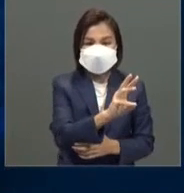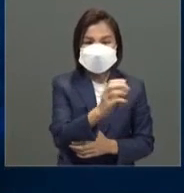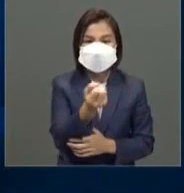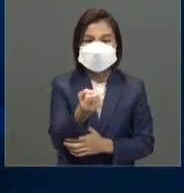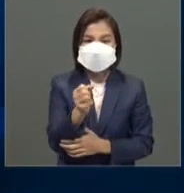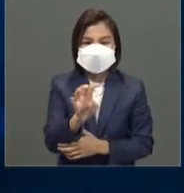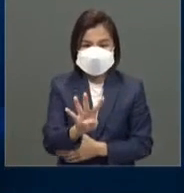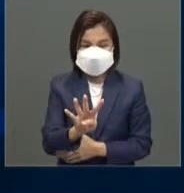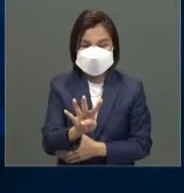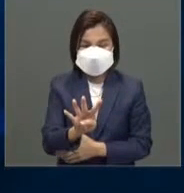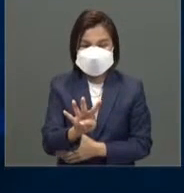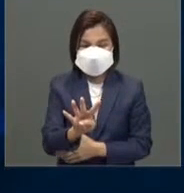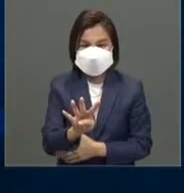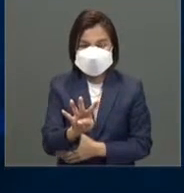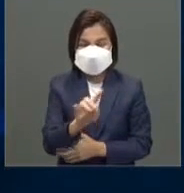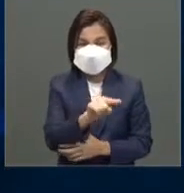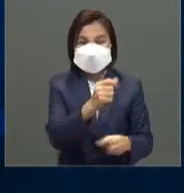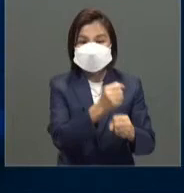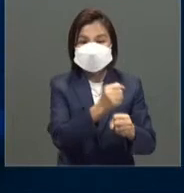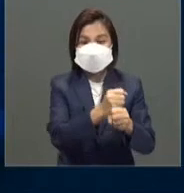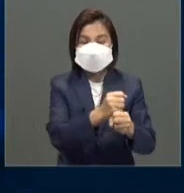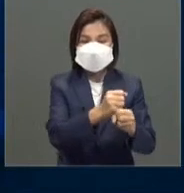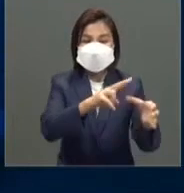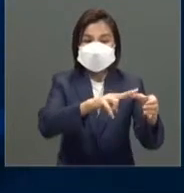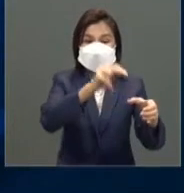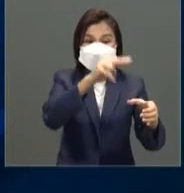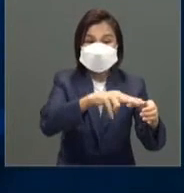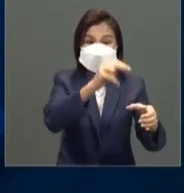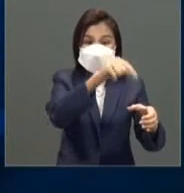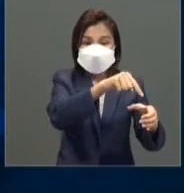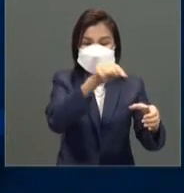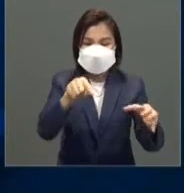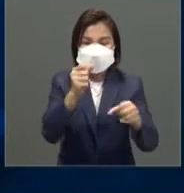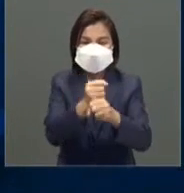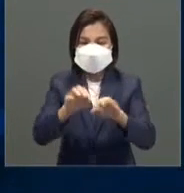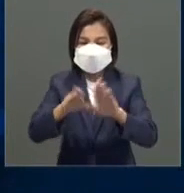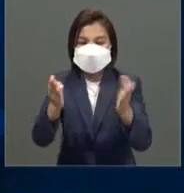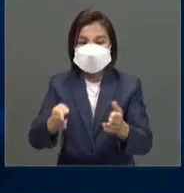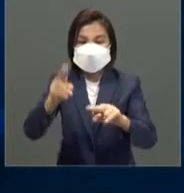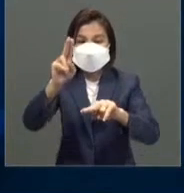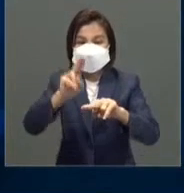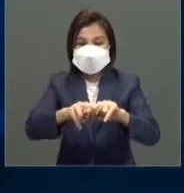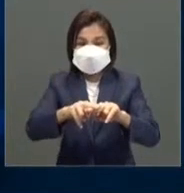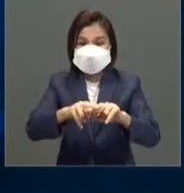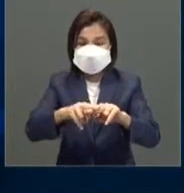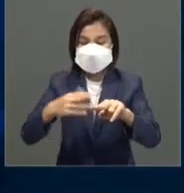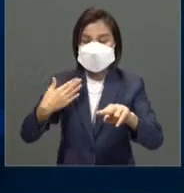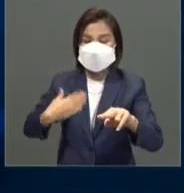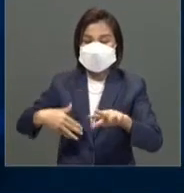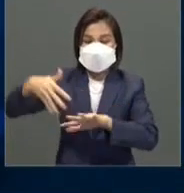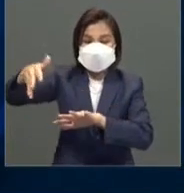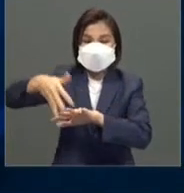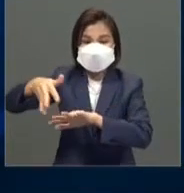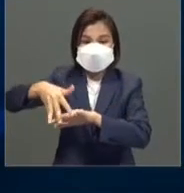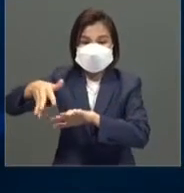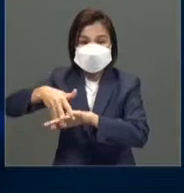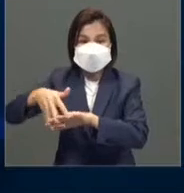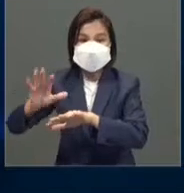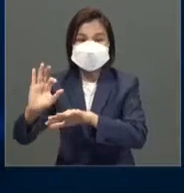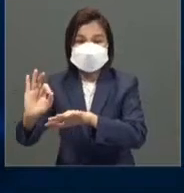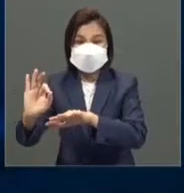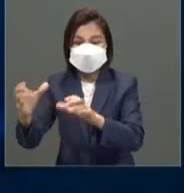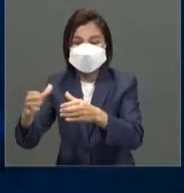14ก็คือโรงงานผลิตกระป๋องแล้วก็เฟอร์นิเจอร์นะครับโรงงานทอผ้าเพิ่มมัน9นะครับอันนี้เป็นคลัสเตอร์ให